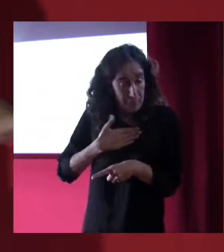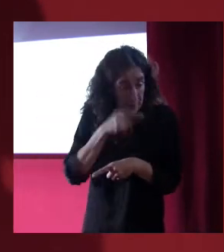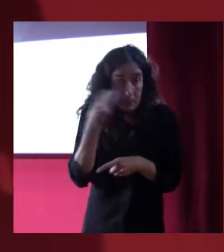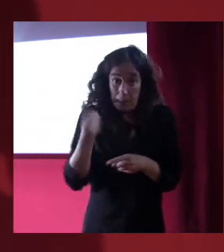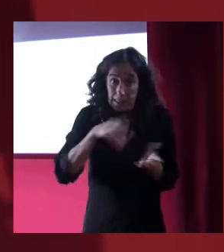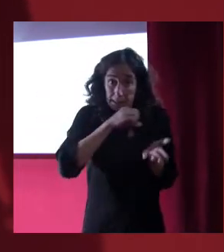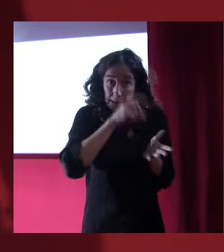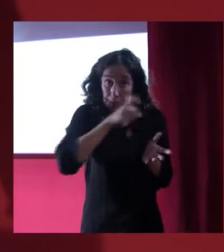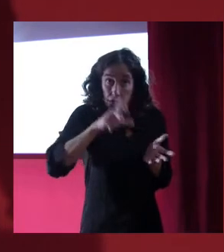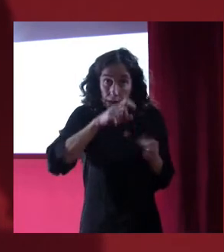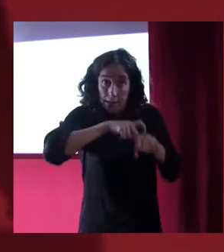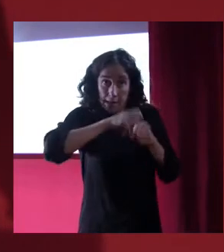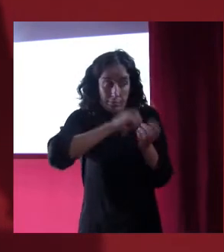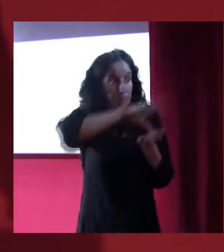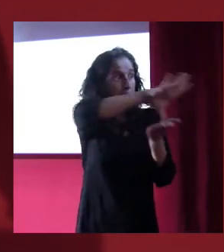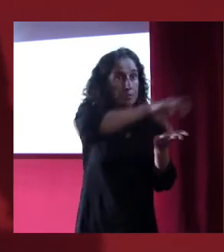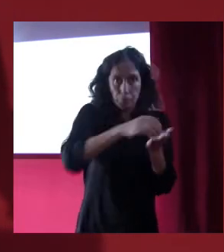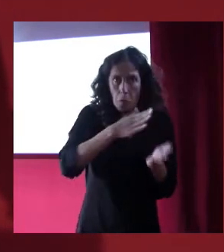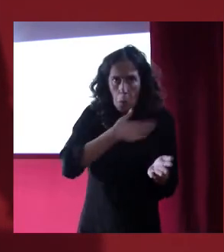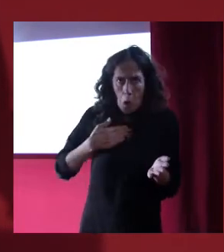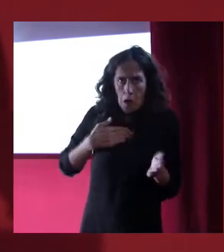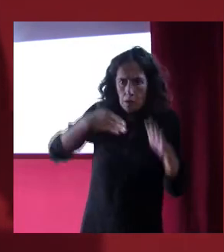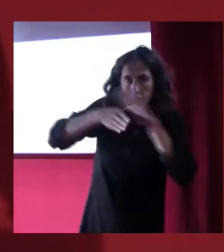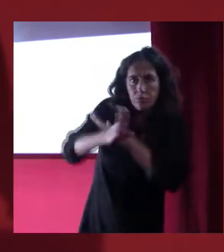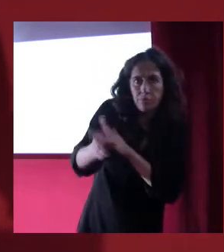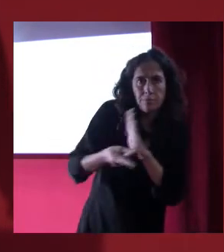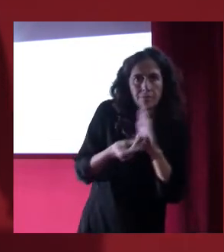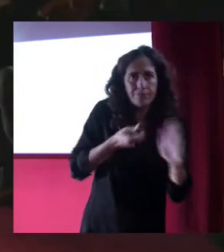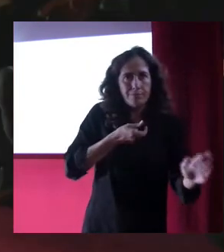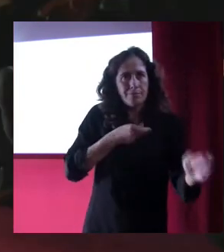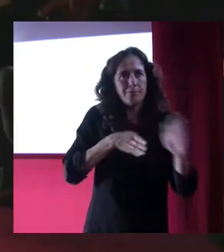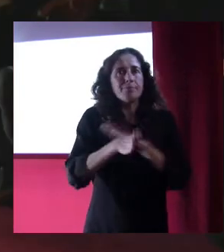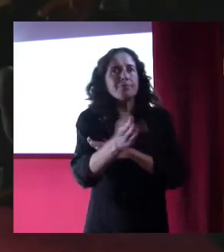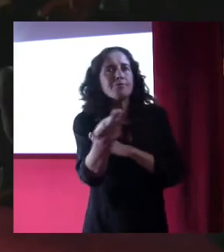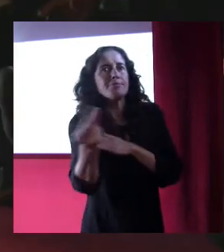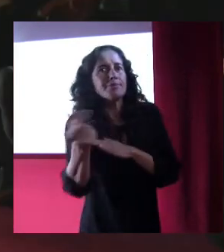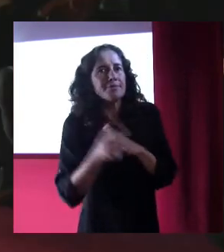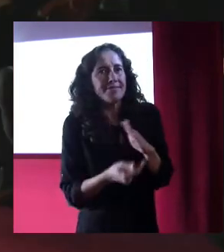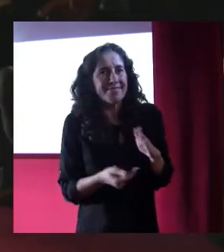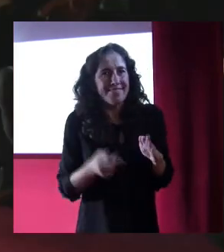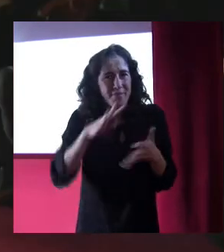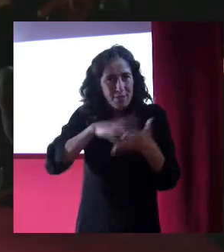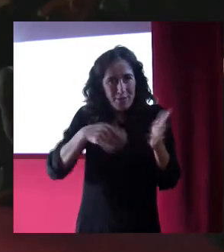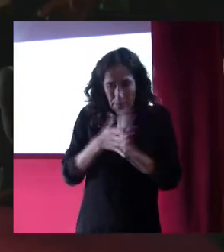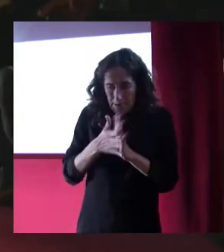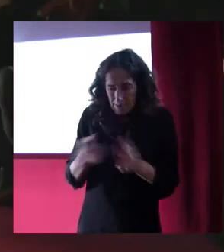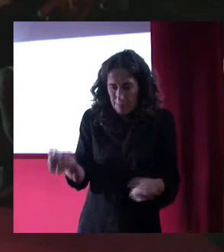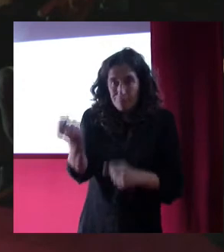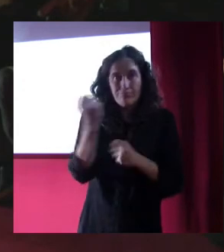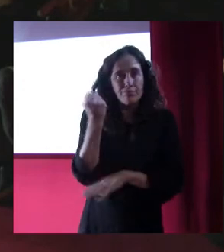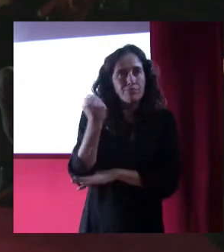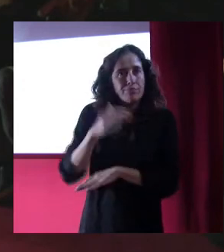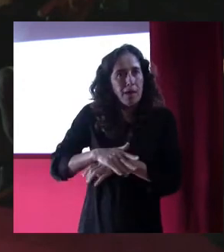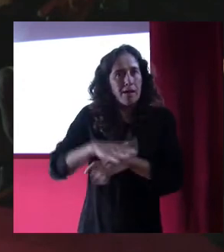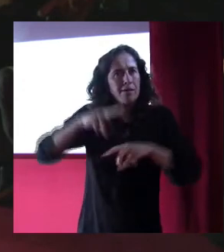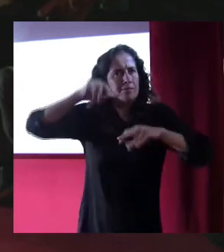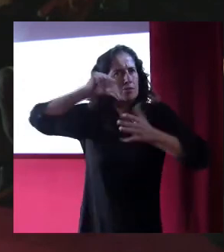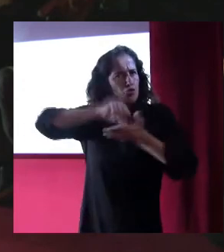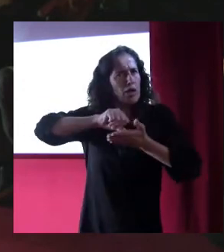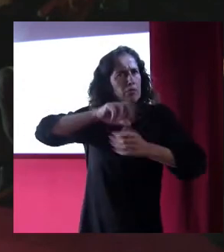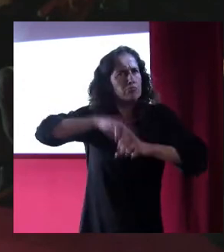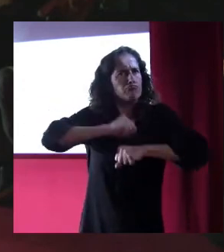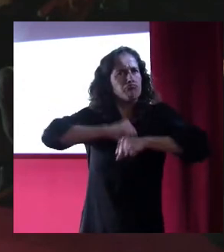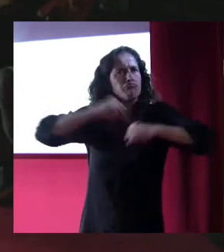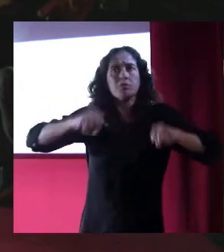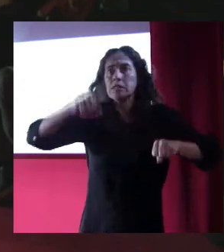altra manera, però volem que segueixin entrant i sortint de Barcelona. Perquè Barcelona la fem gran entre tots. Els que hi vivim, però també els que hi